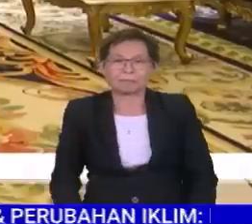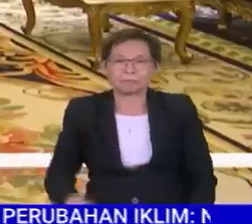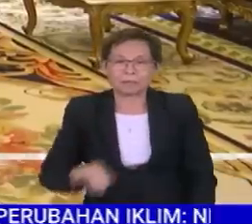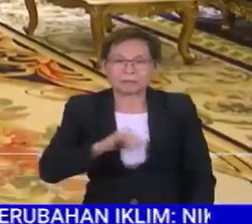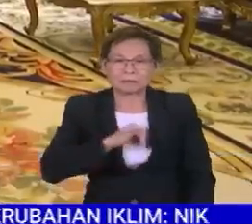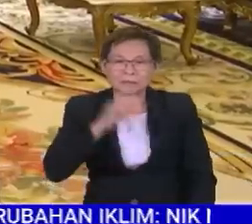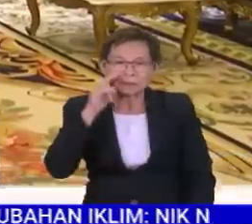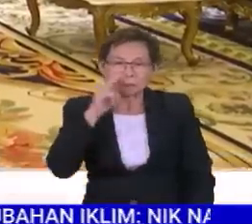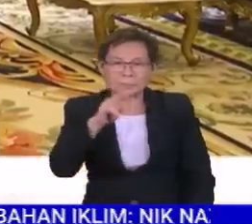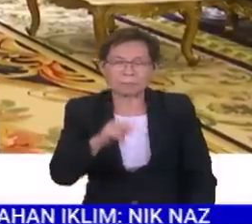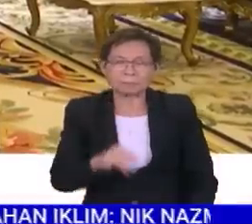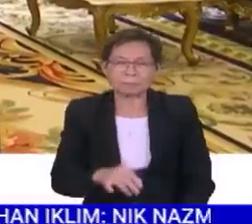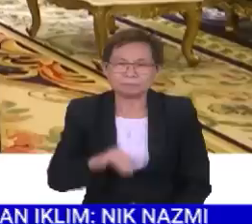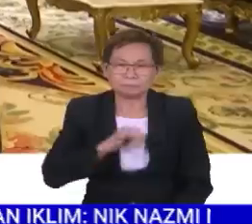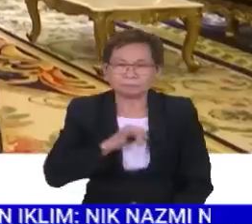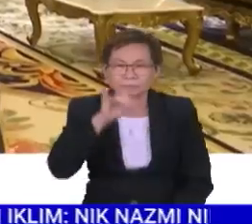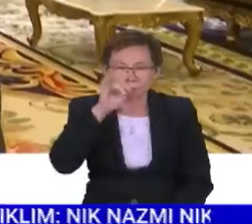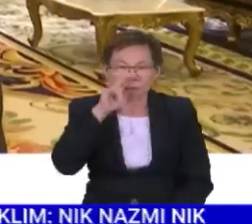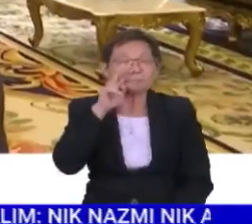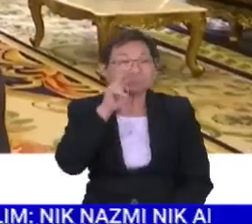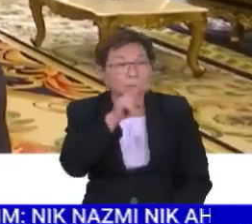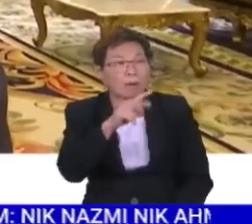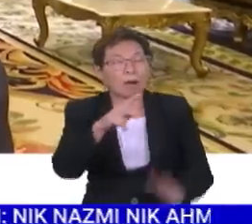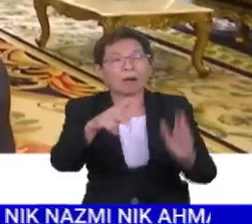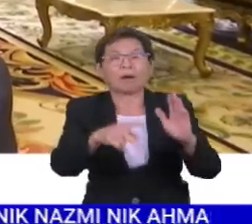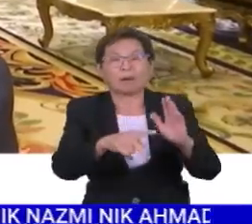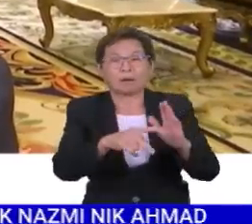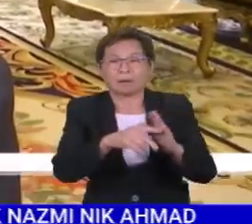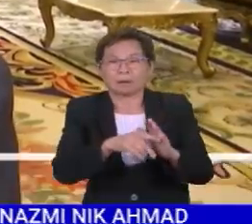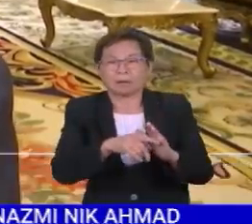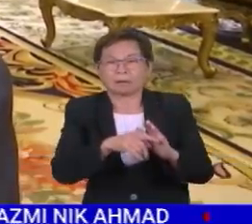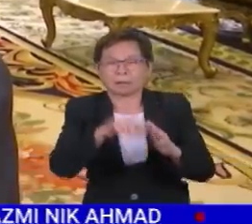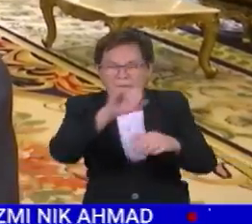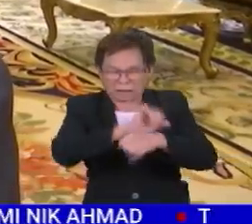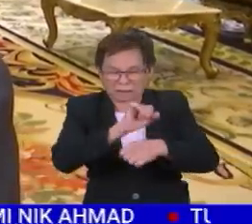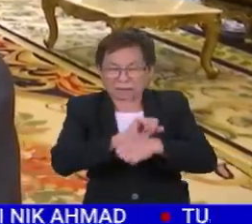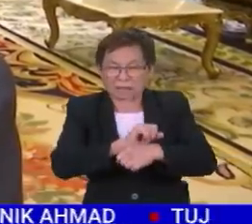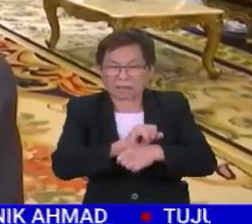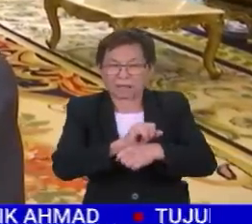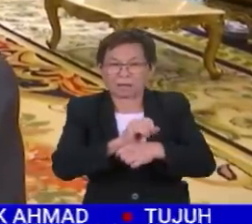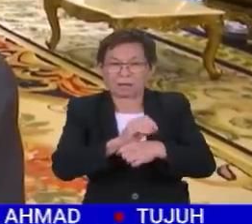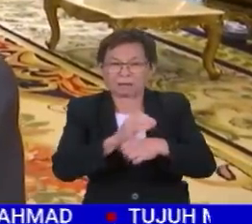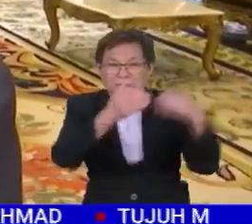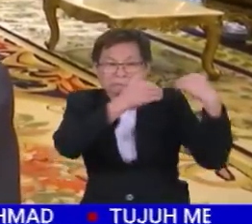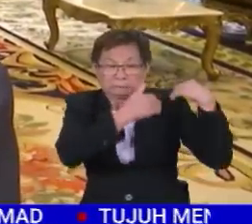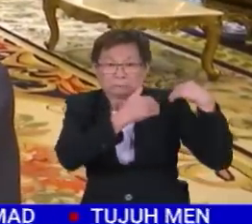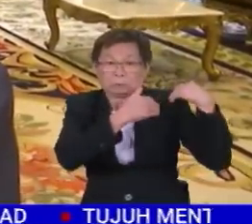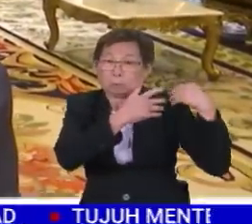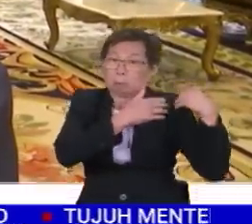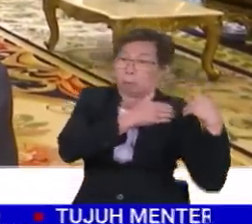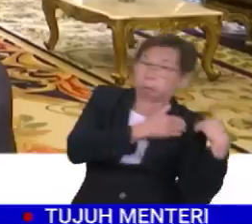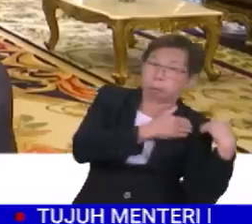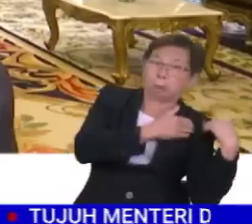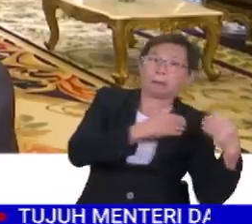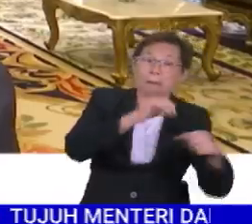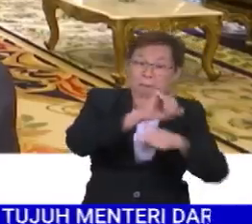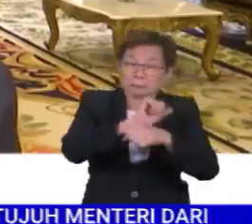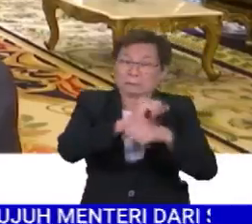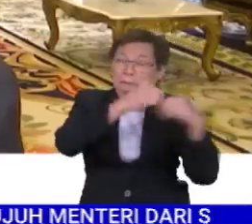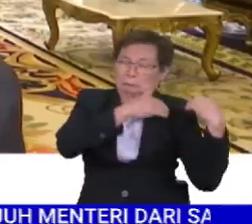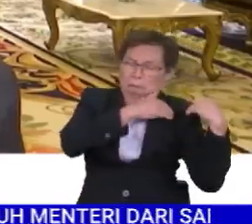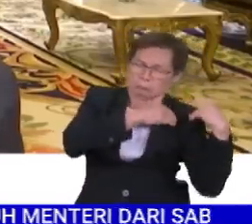nampak memang portfolio ini mempunyai tanggungjawab yang cukup berat dalam